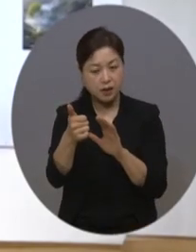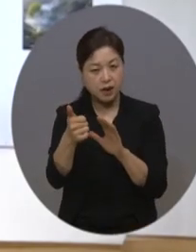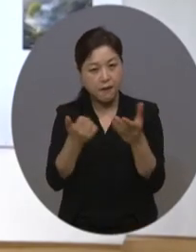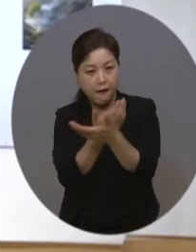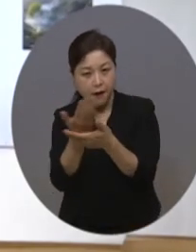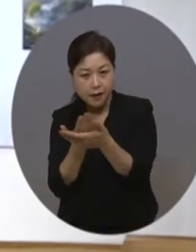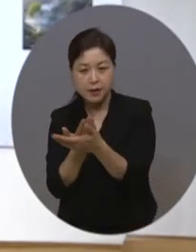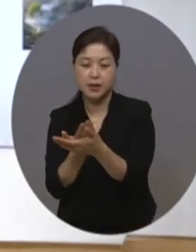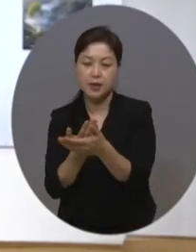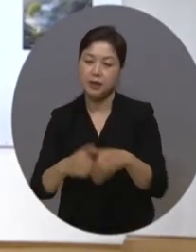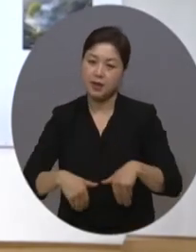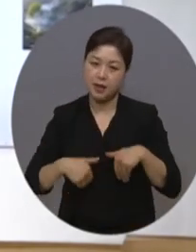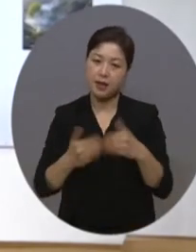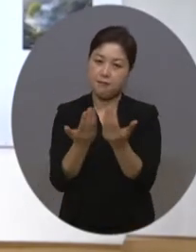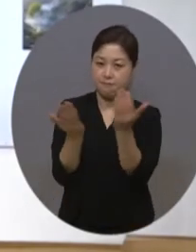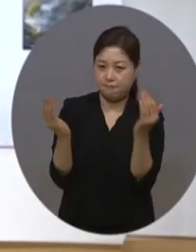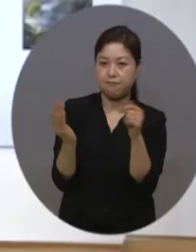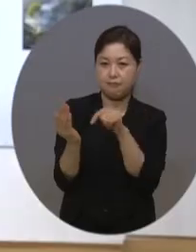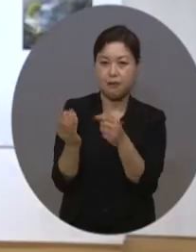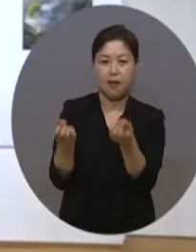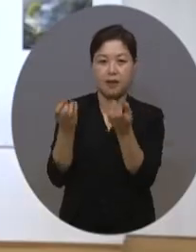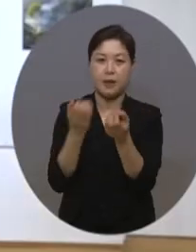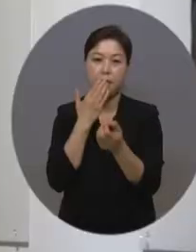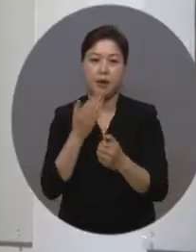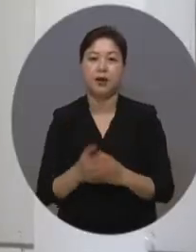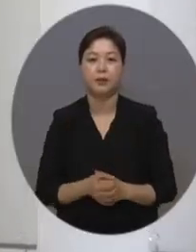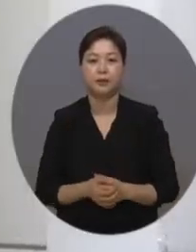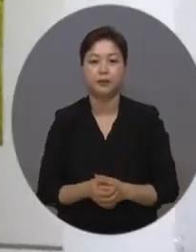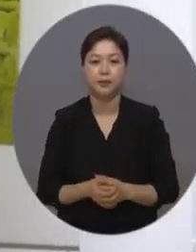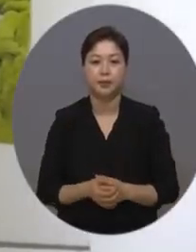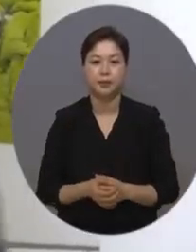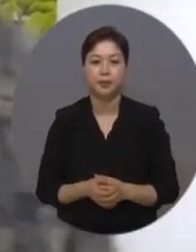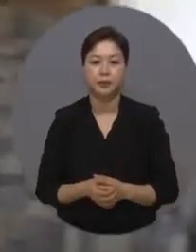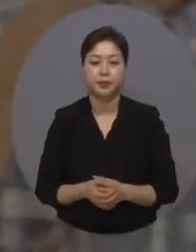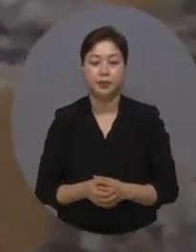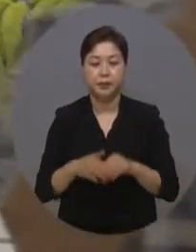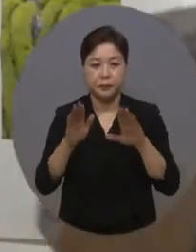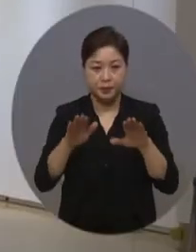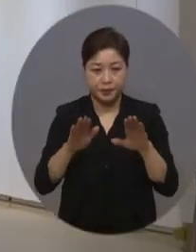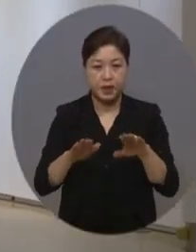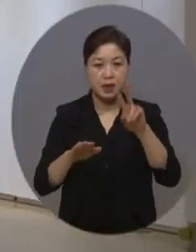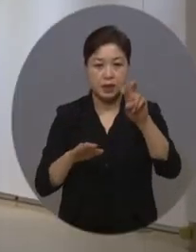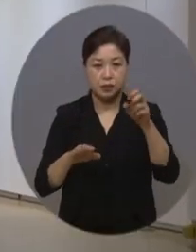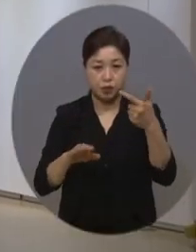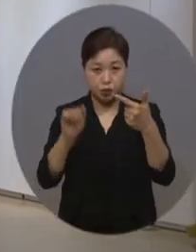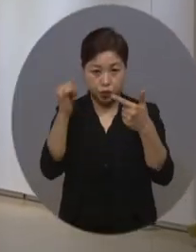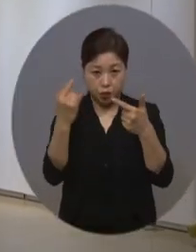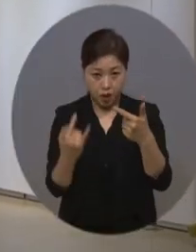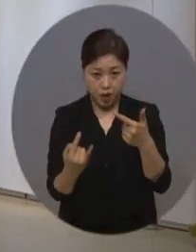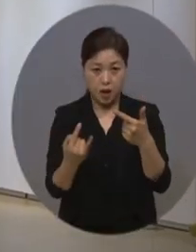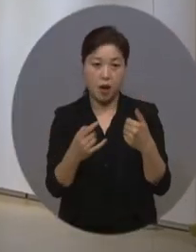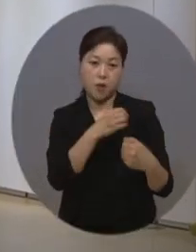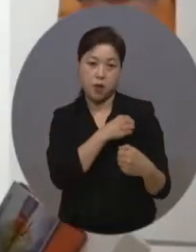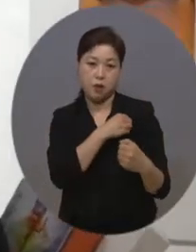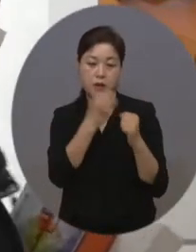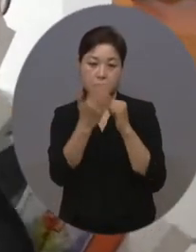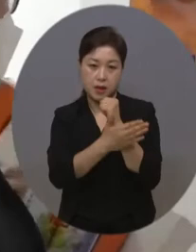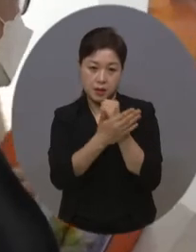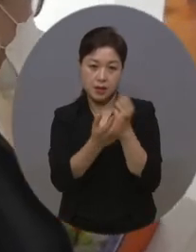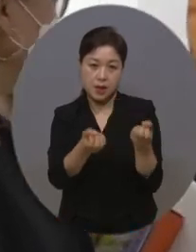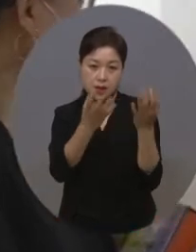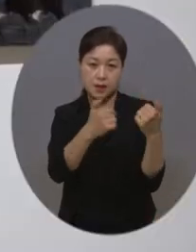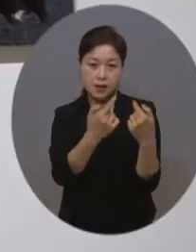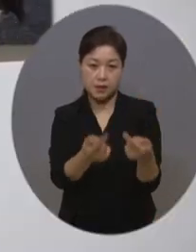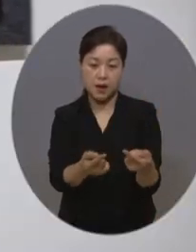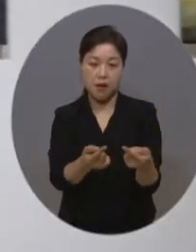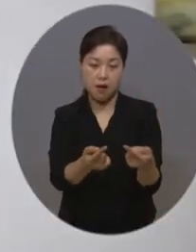그런 따뜻한 전시회가 될 것 같습니다. 올해로 제26회를 맞는 회원 사진전에 참여한 46명의